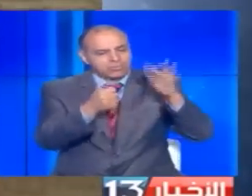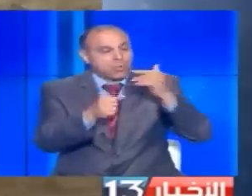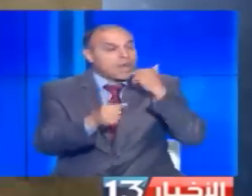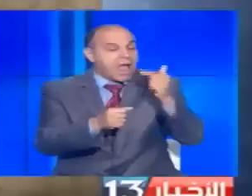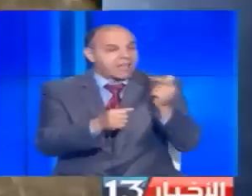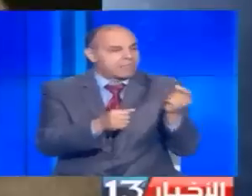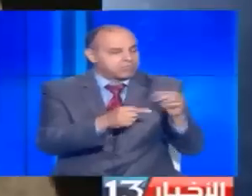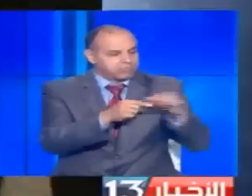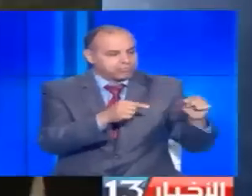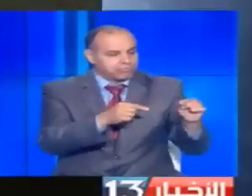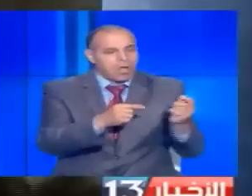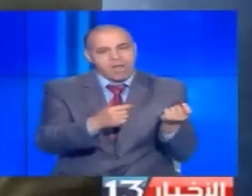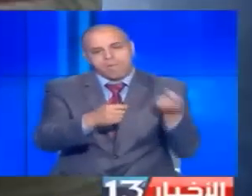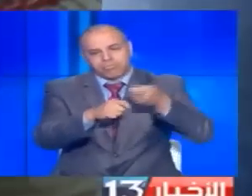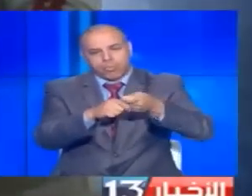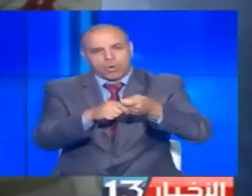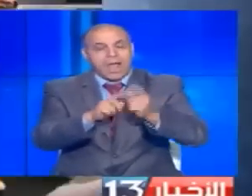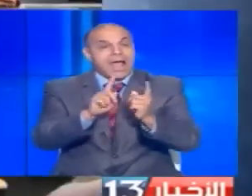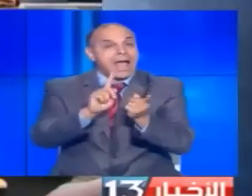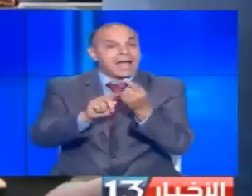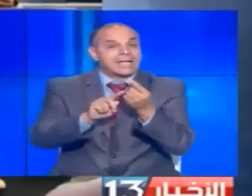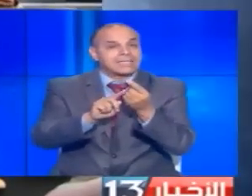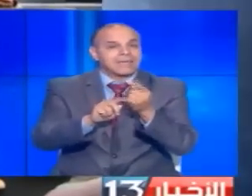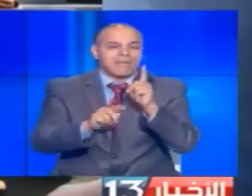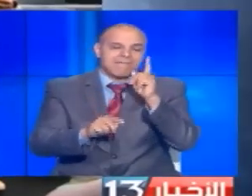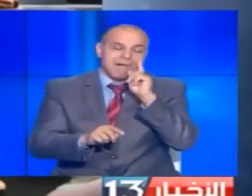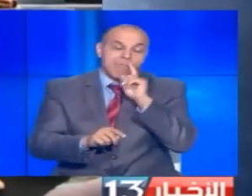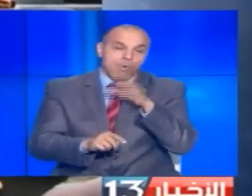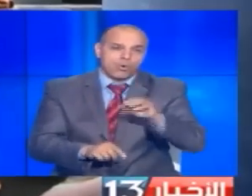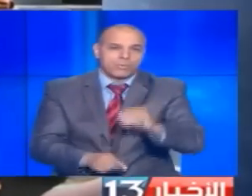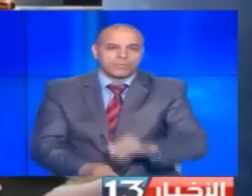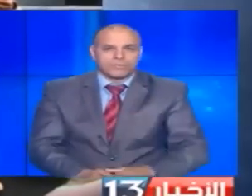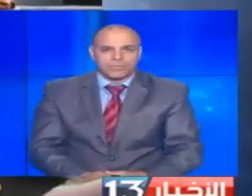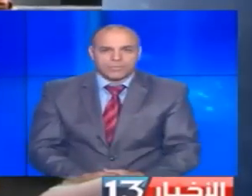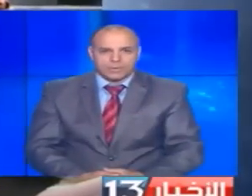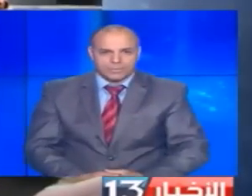خط تمويل الهياكل المهنية خاصة النسوية.